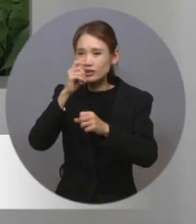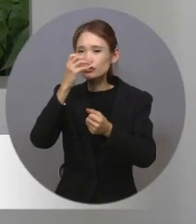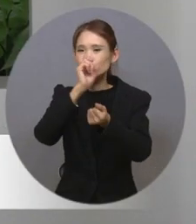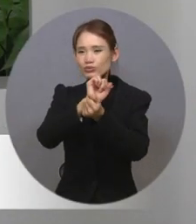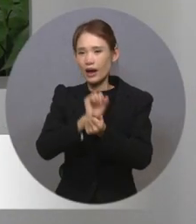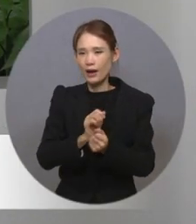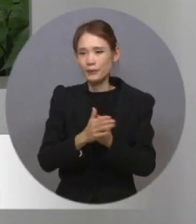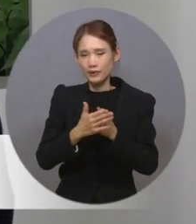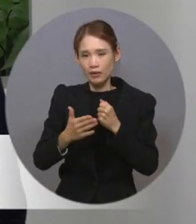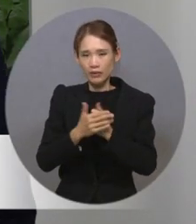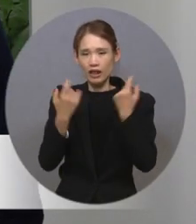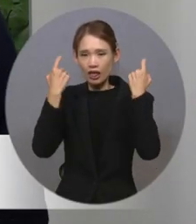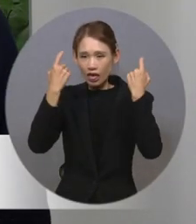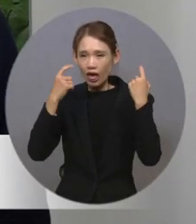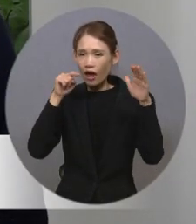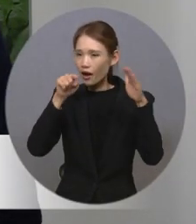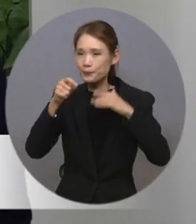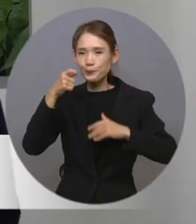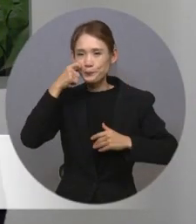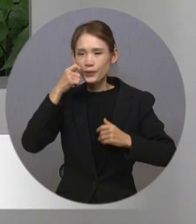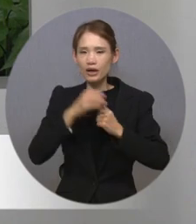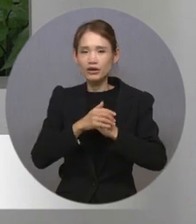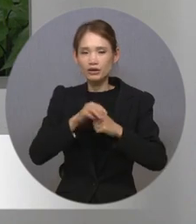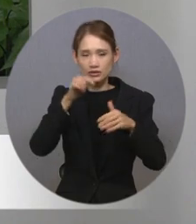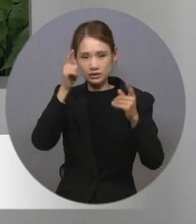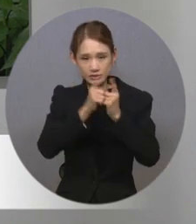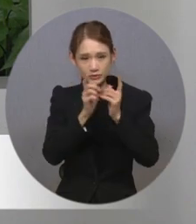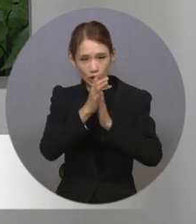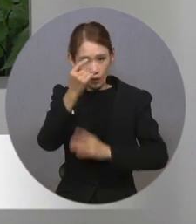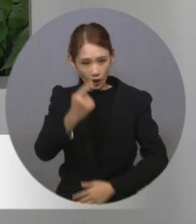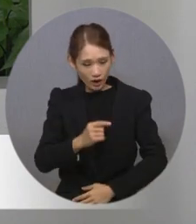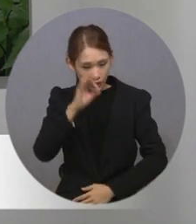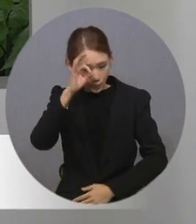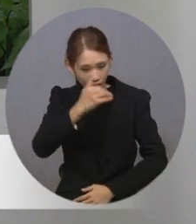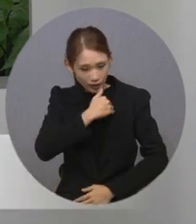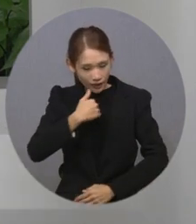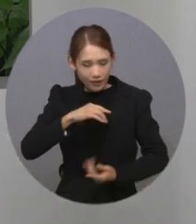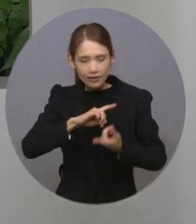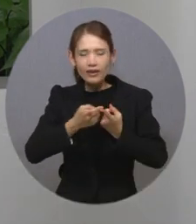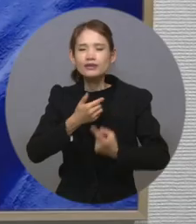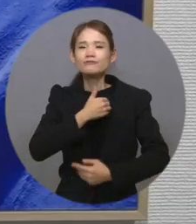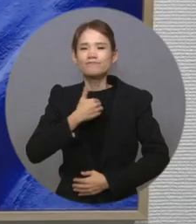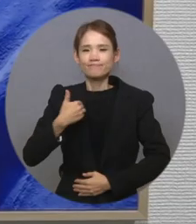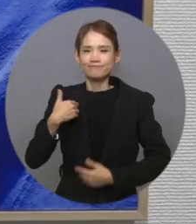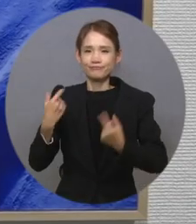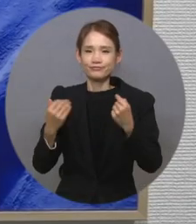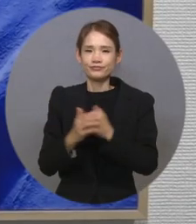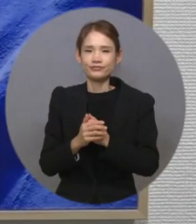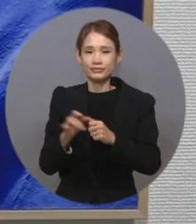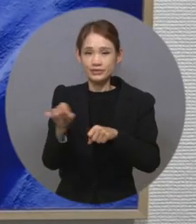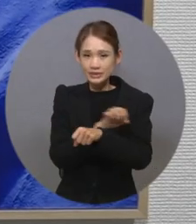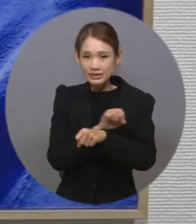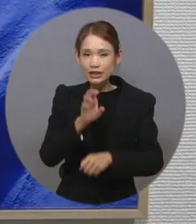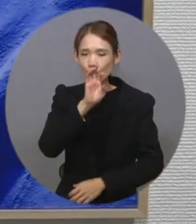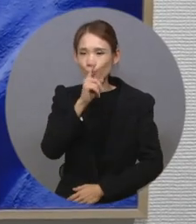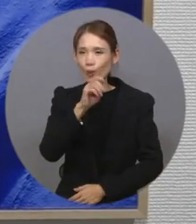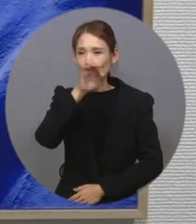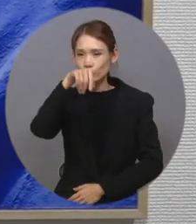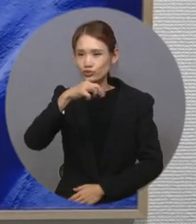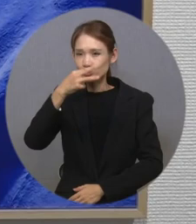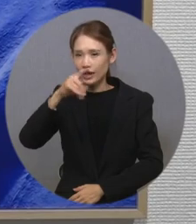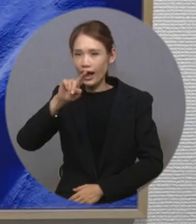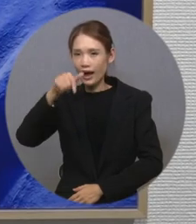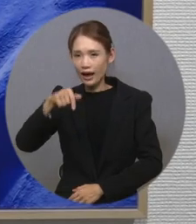여행을 못하는데 와서 사진을 보니 대리만족을 하는 것 같습니다. 특히 몽블랑에